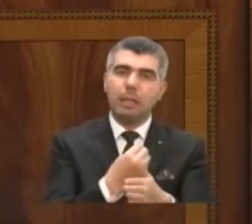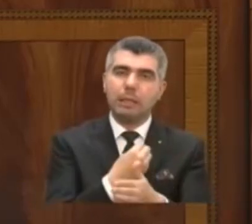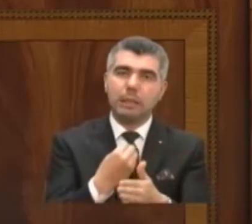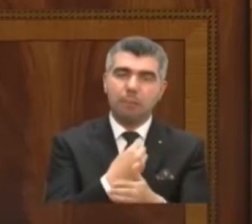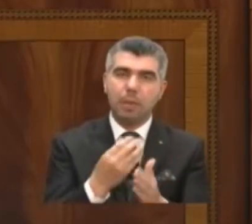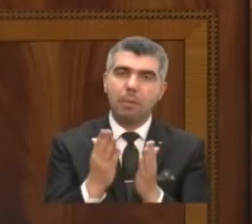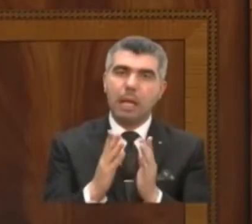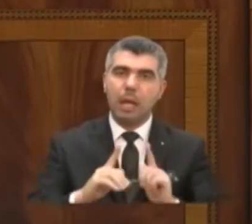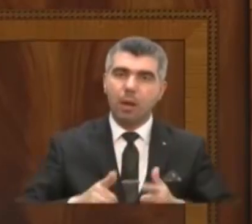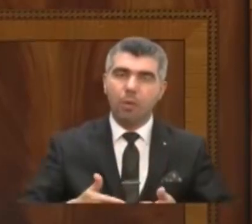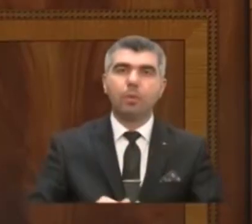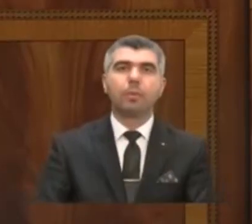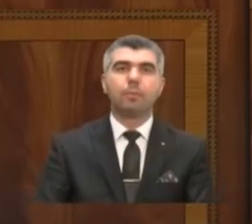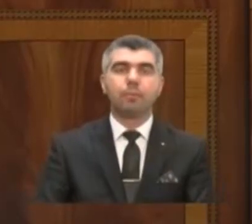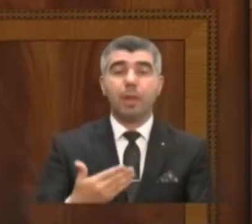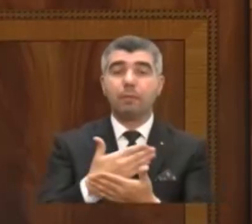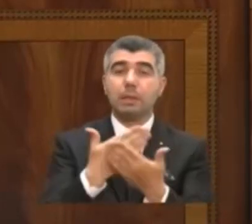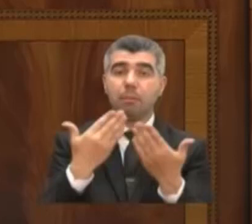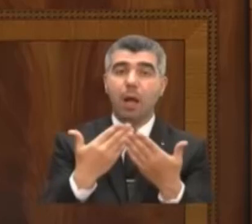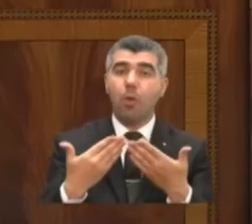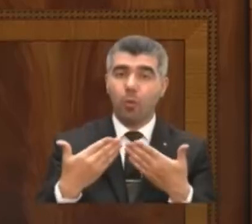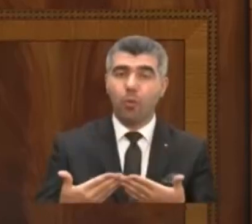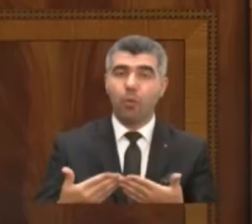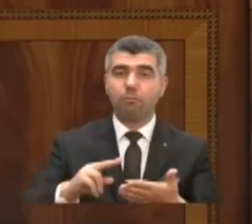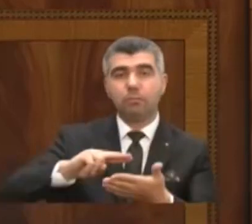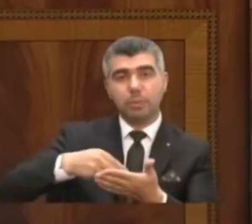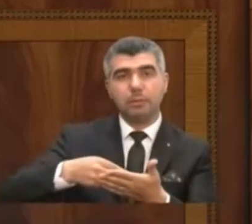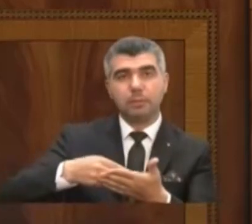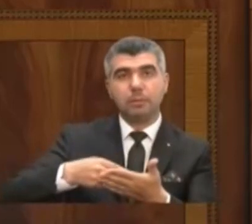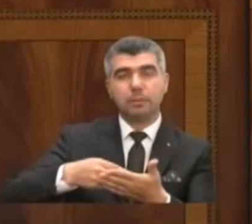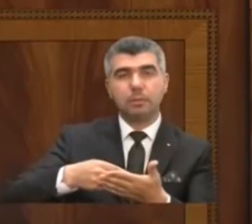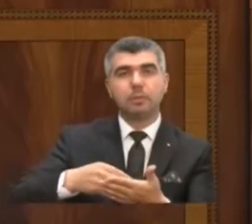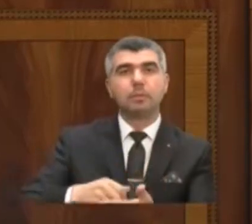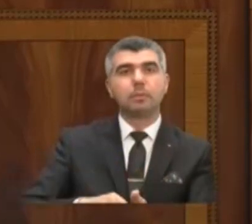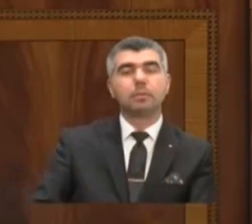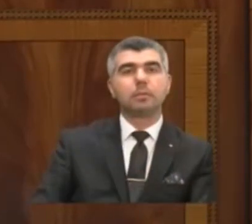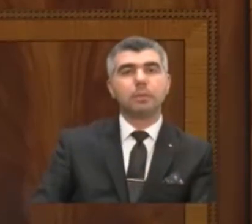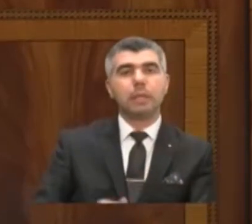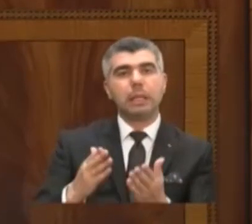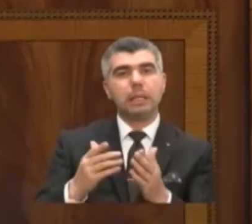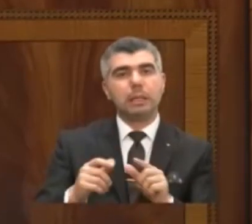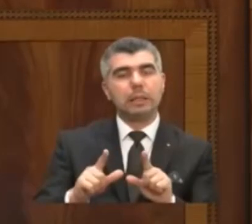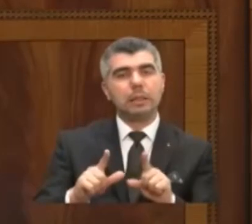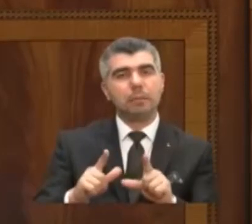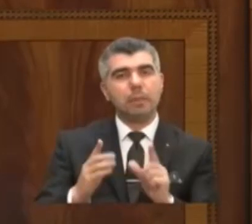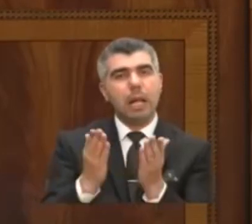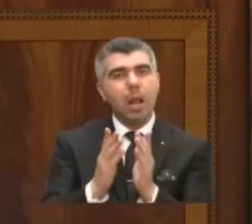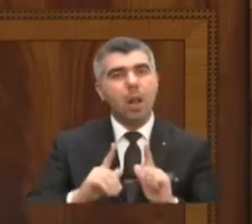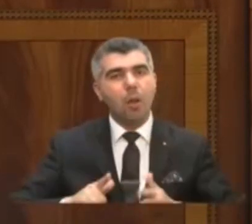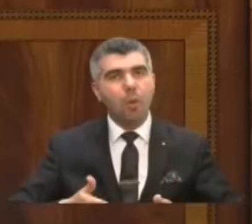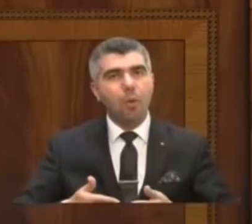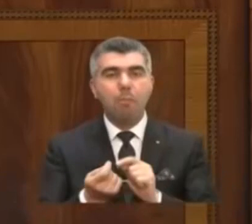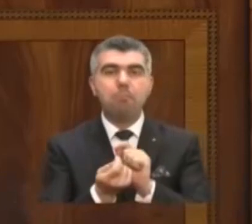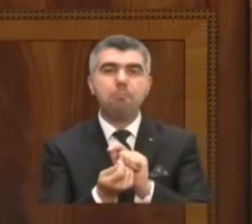والتعليم. صباح اليوم وقعنا شيء جد مهم مع الإخوان ديال التعليم اللي غادي يبدل